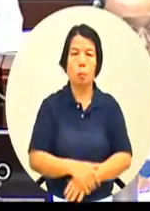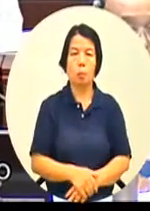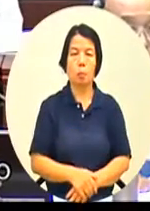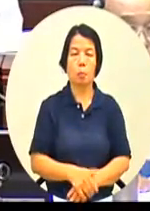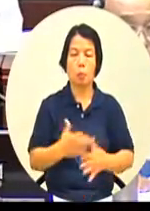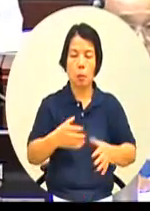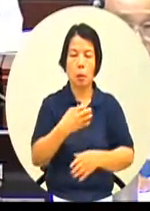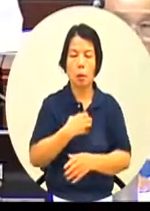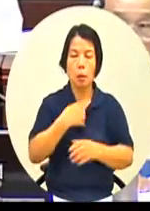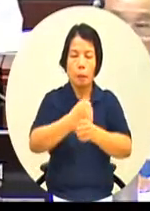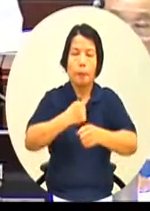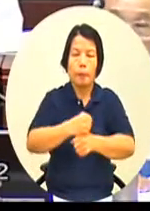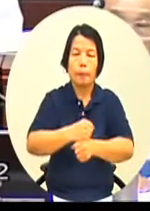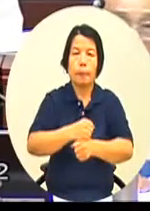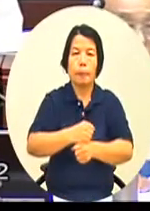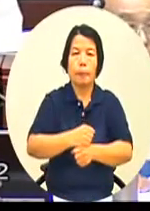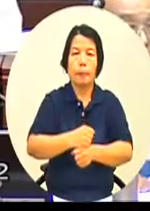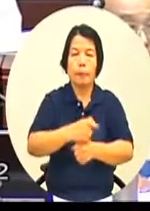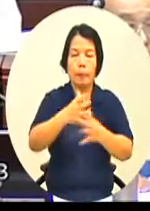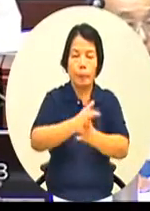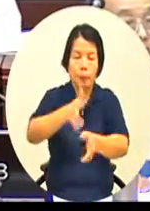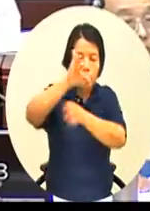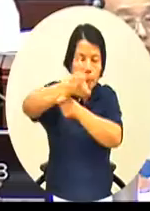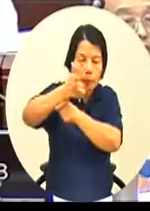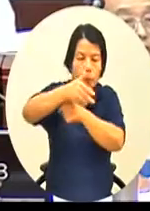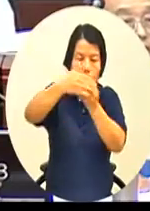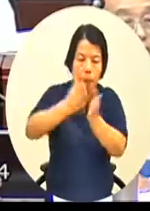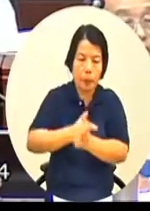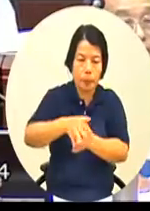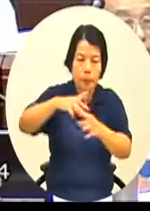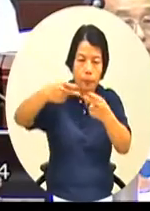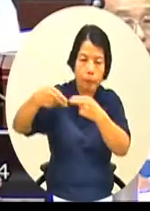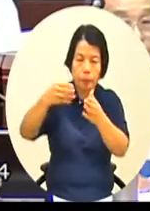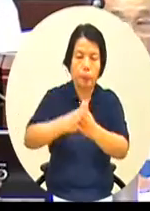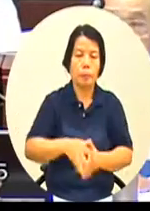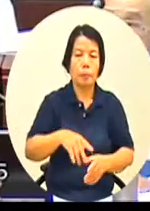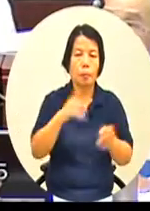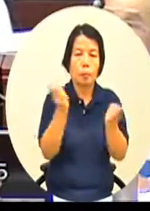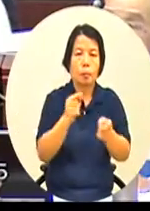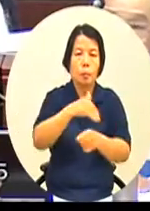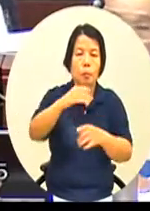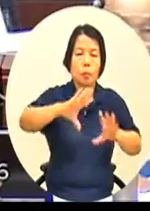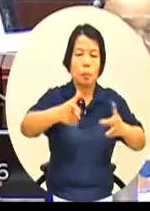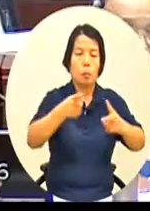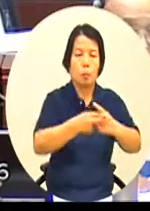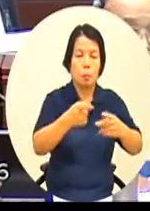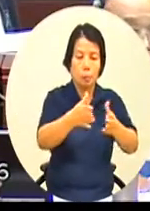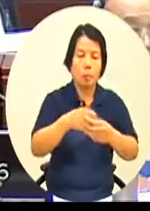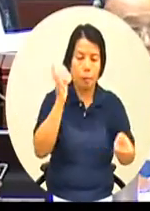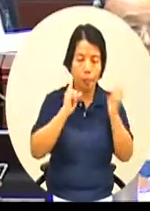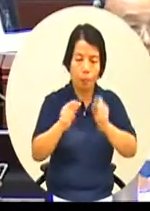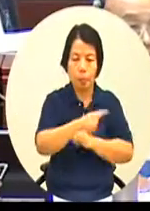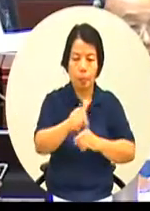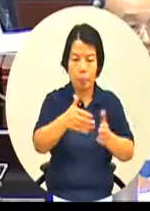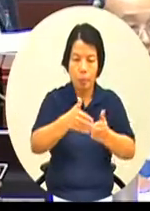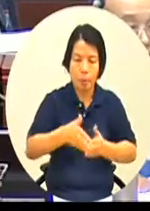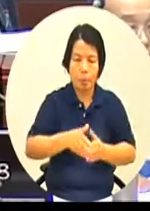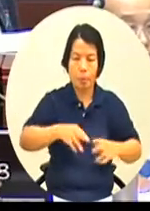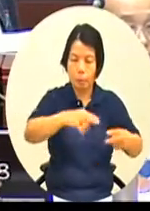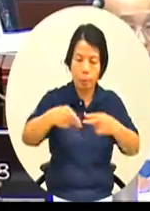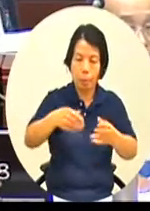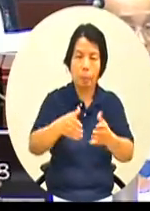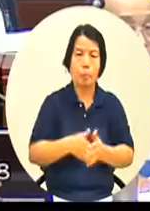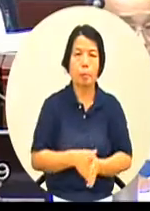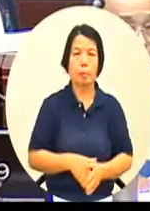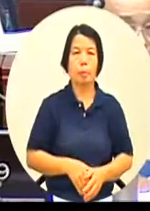哈马星的监视器要去做健检，这是其中一个。古山国小的游乐设施要修缮，这也是得奖的之一啊！